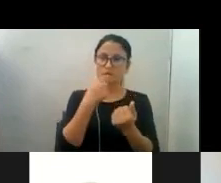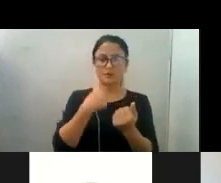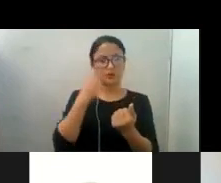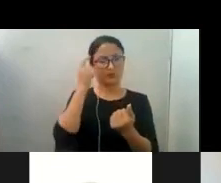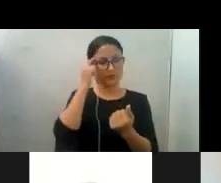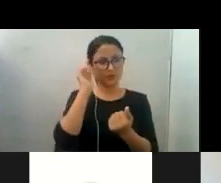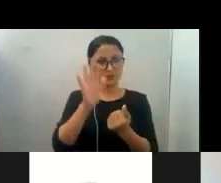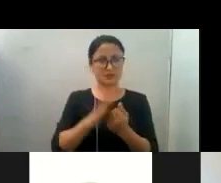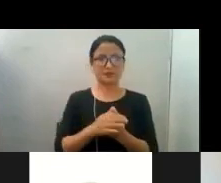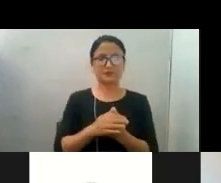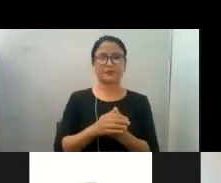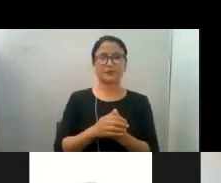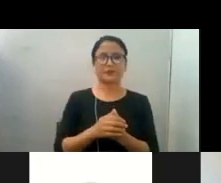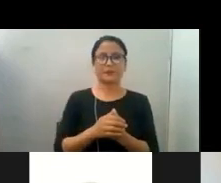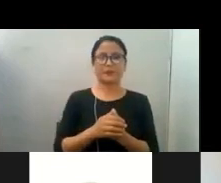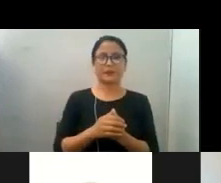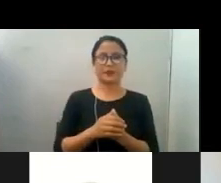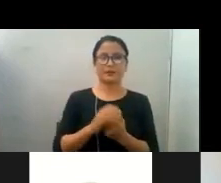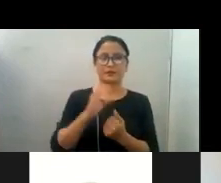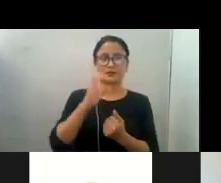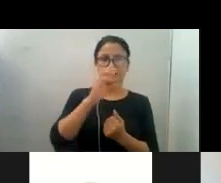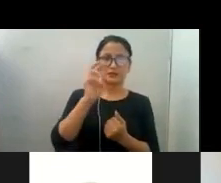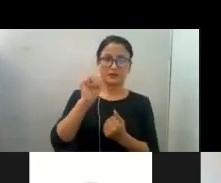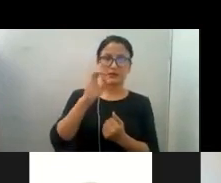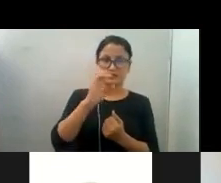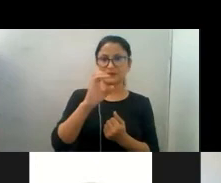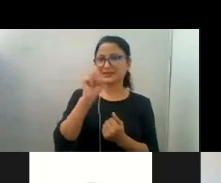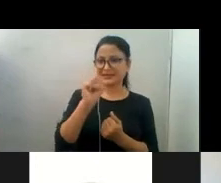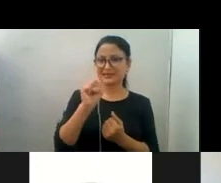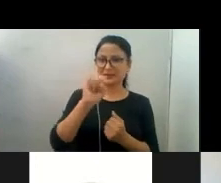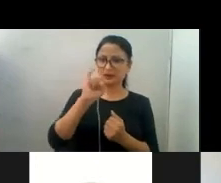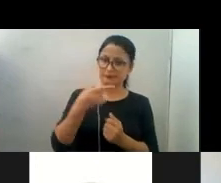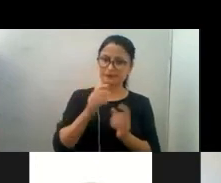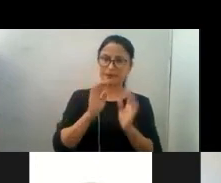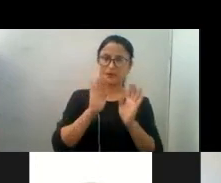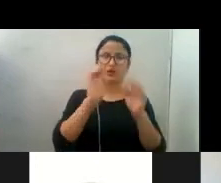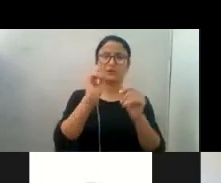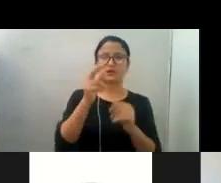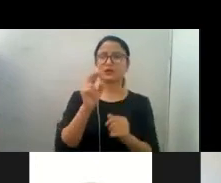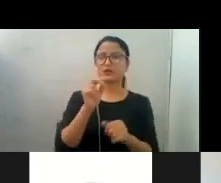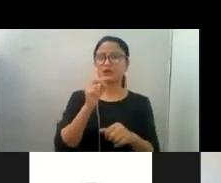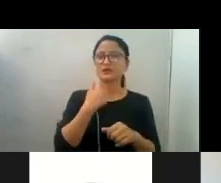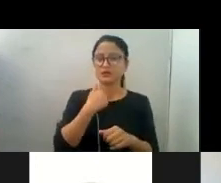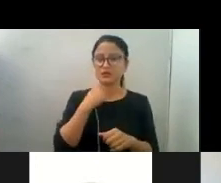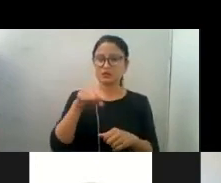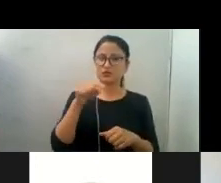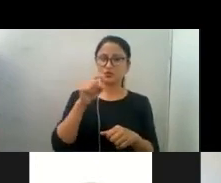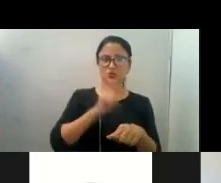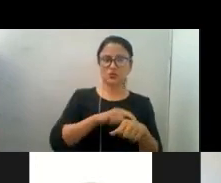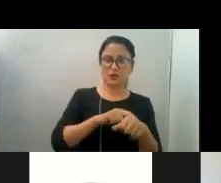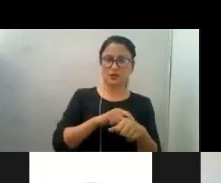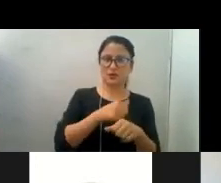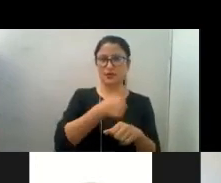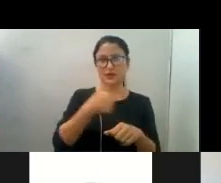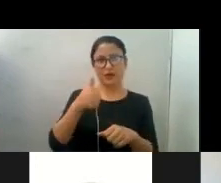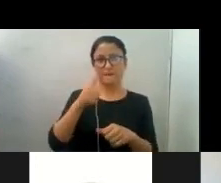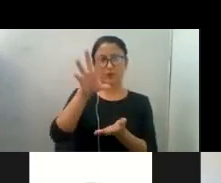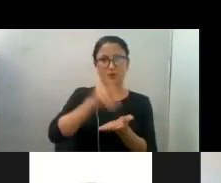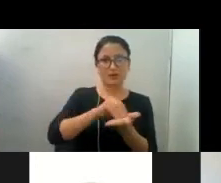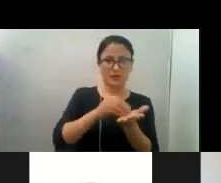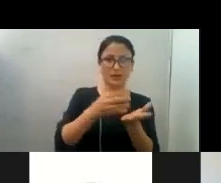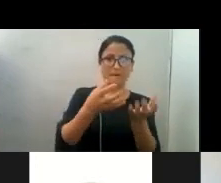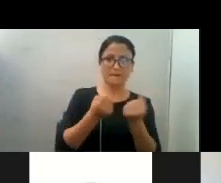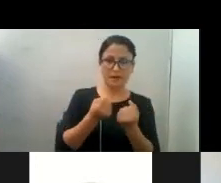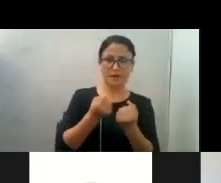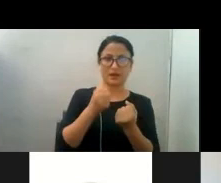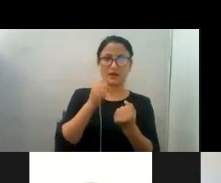छ र यसमा चाहिँ सिएमसिएसलाई फेरि पनि धन्यवाद दिन चाहन्छु. यस्तो पिरियडमा चाहिँ यस्तो राम्रो डेटाहरू पनि आयो जुन हामीले